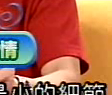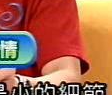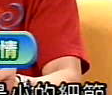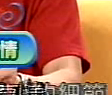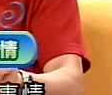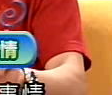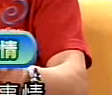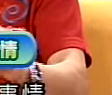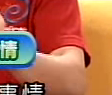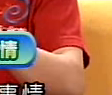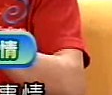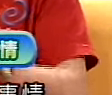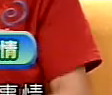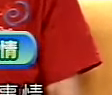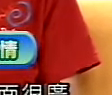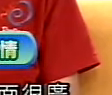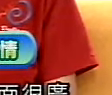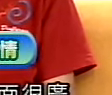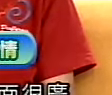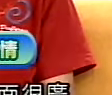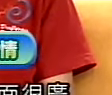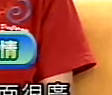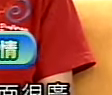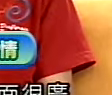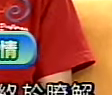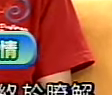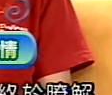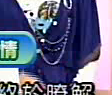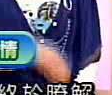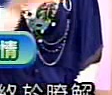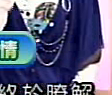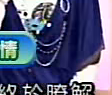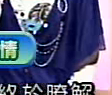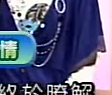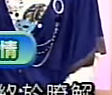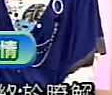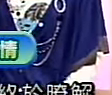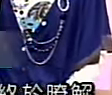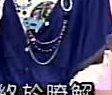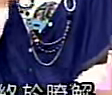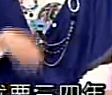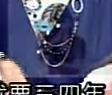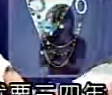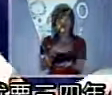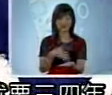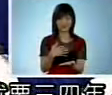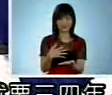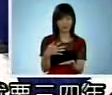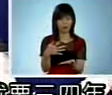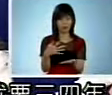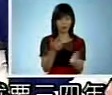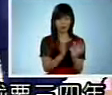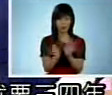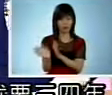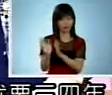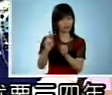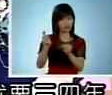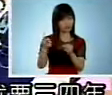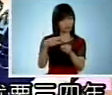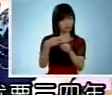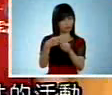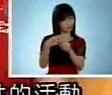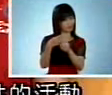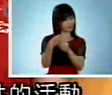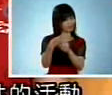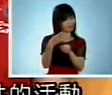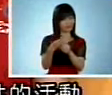小的细节、所以这件事情真的牵涉层面很广、 所以现在我们终于了解，哇，这个光是筹办就要